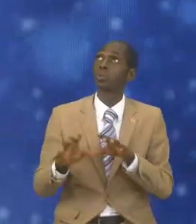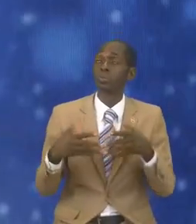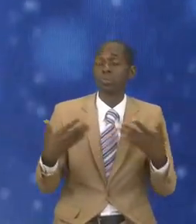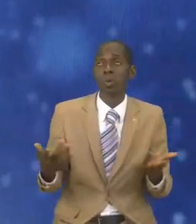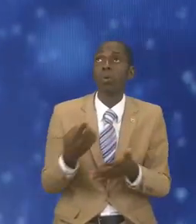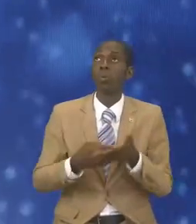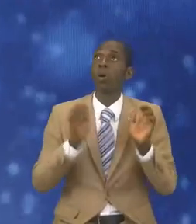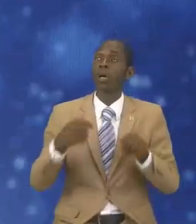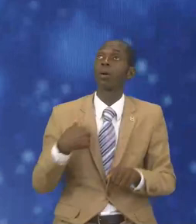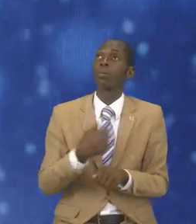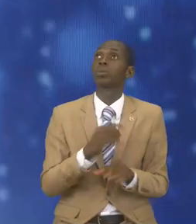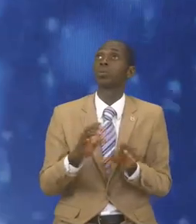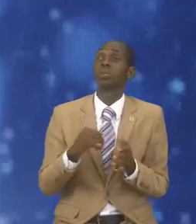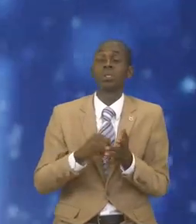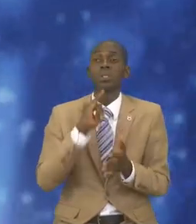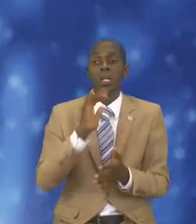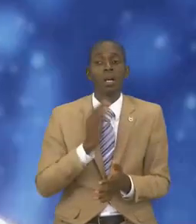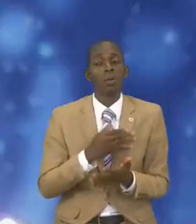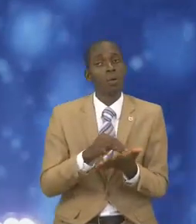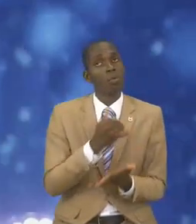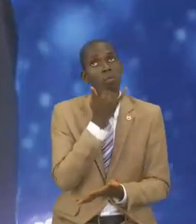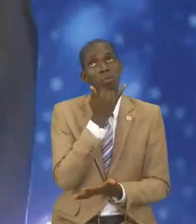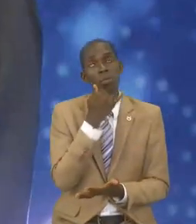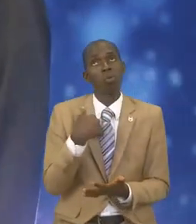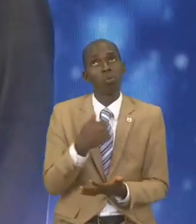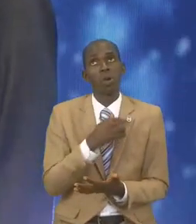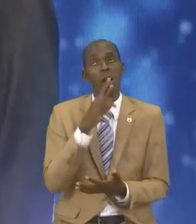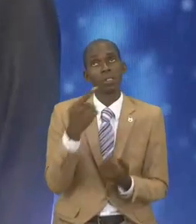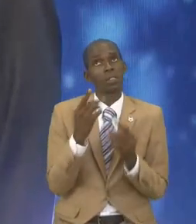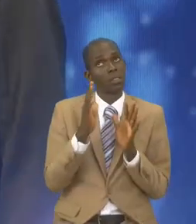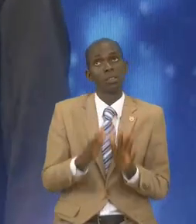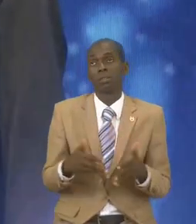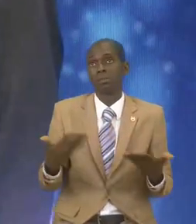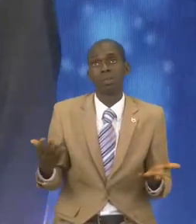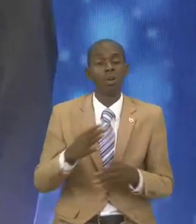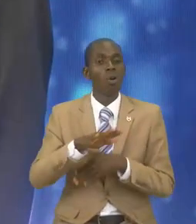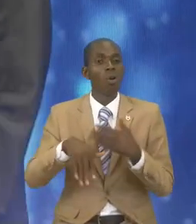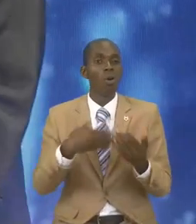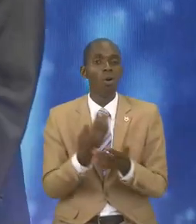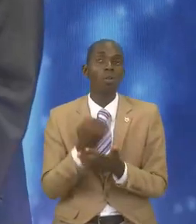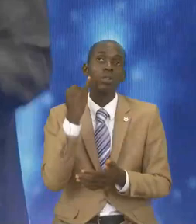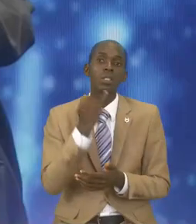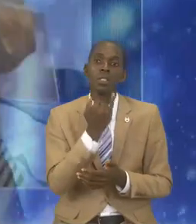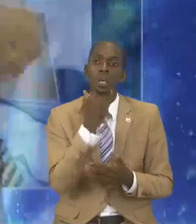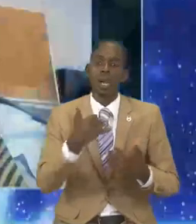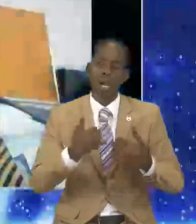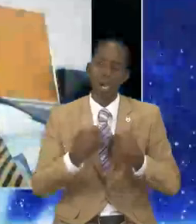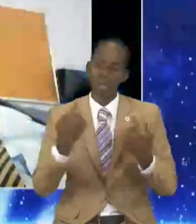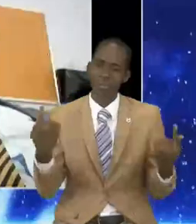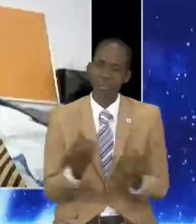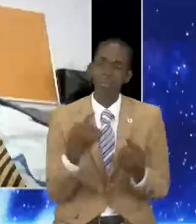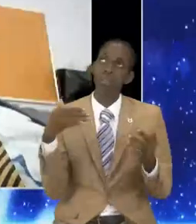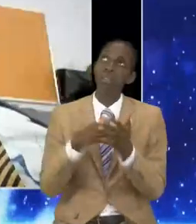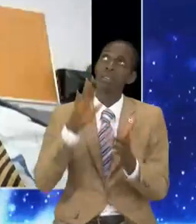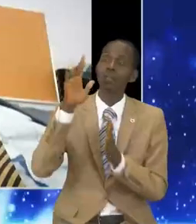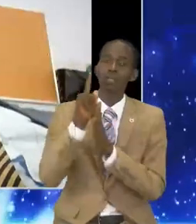qu'il veut dire. Qu'est-ce que nous on peut dire? C'est notre faute. C'est à cause de nos péchés. Et il dit, tout Israël a transgressé ta loi